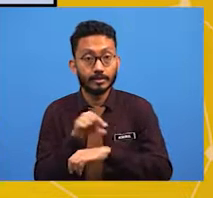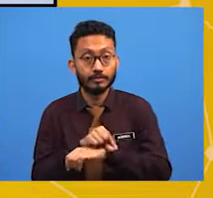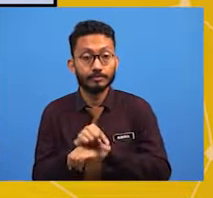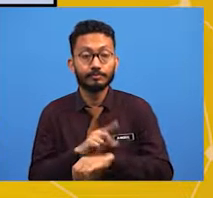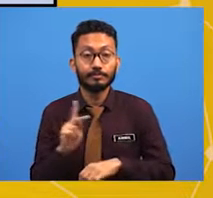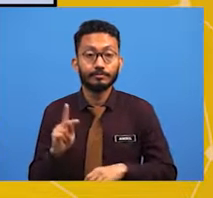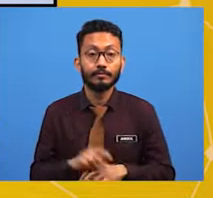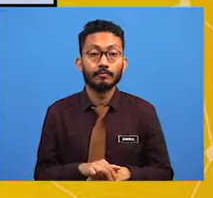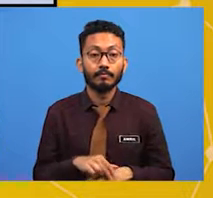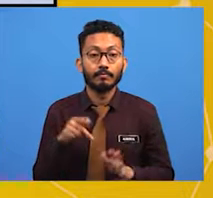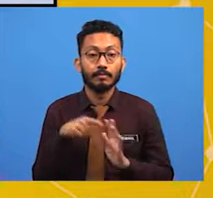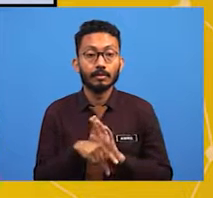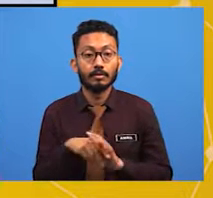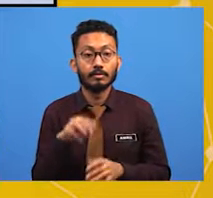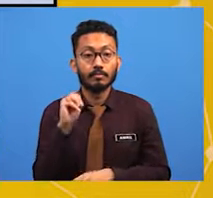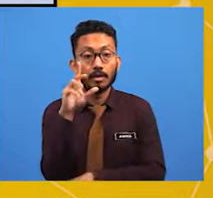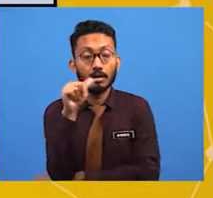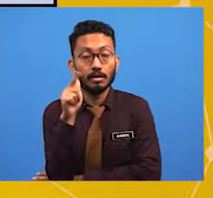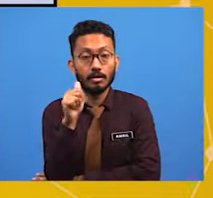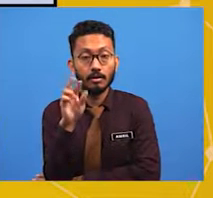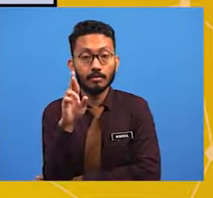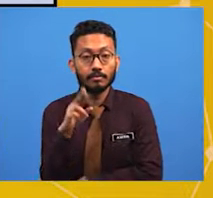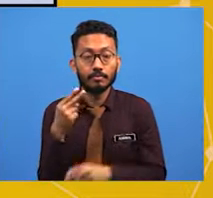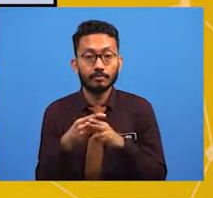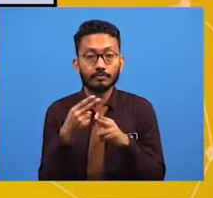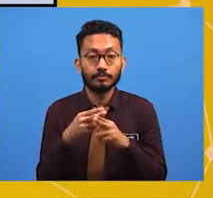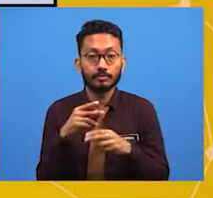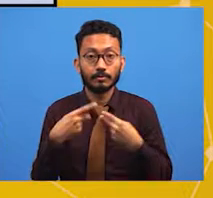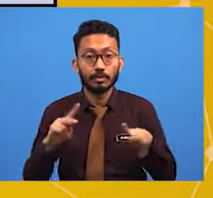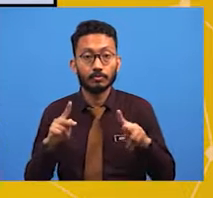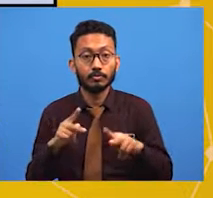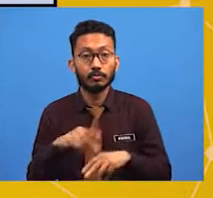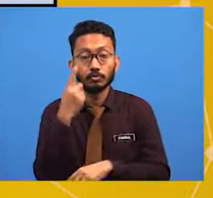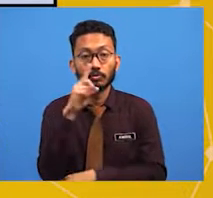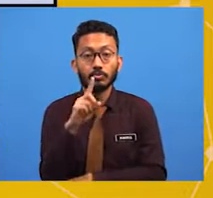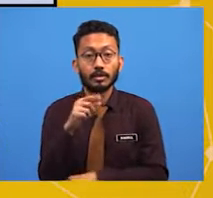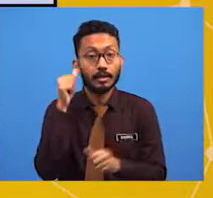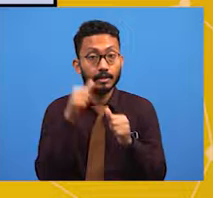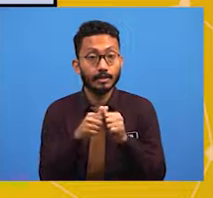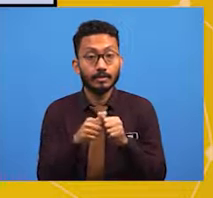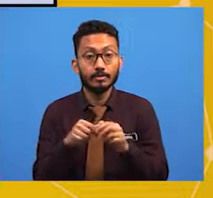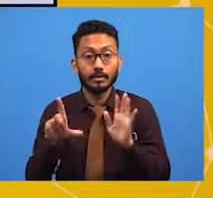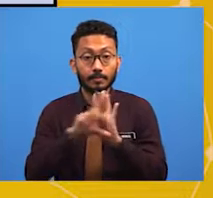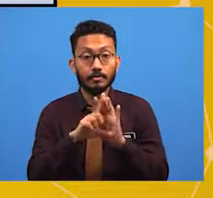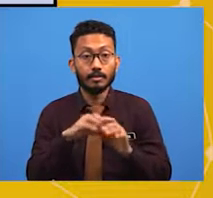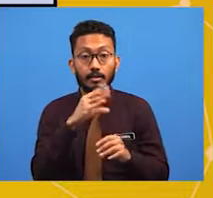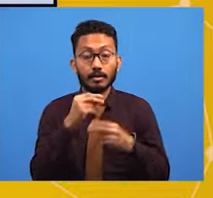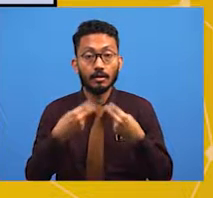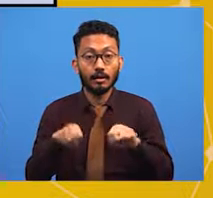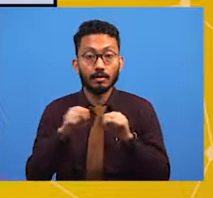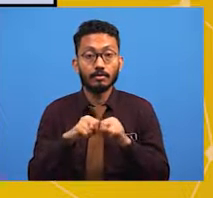Pemalar pula, pengatur cara tidak perlu untuk mengingat label dan nilai yang